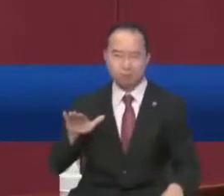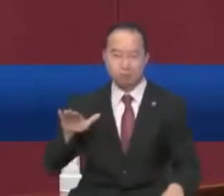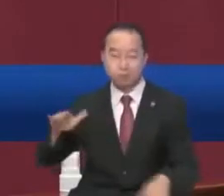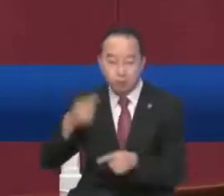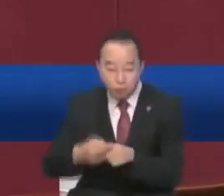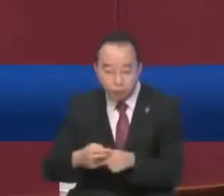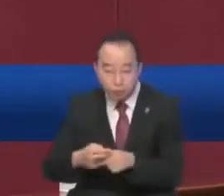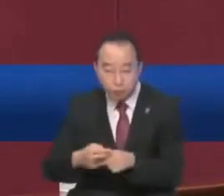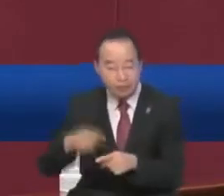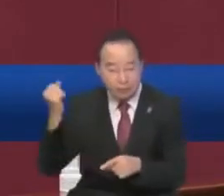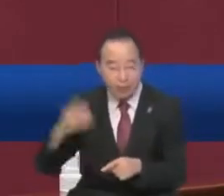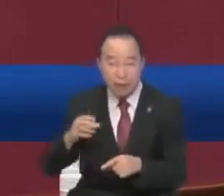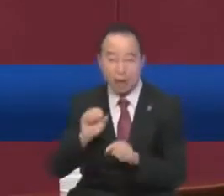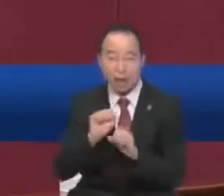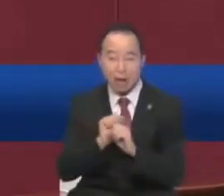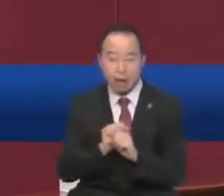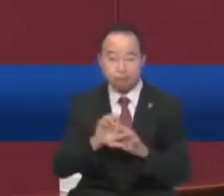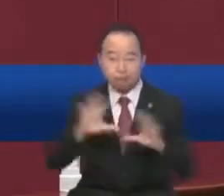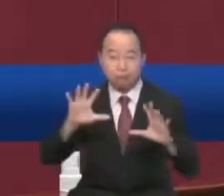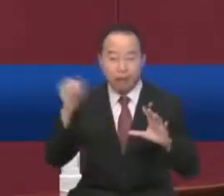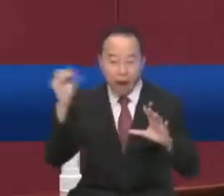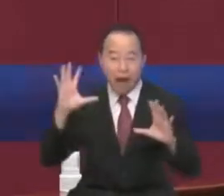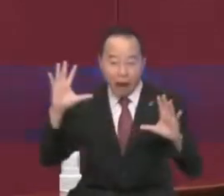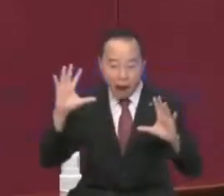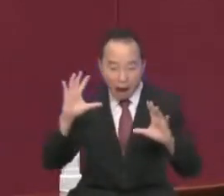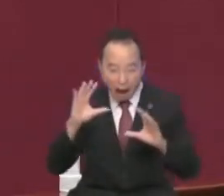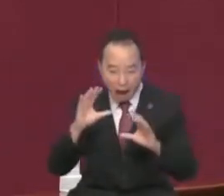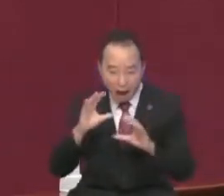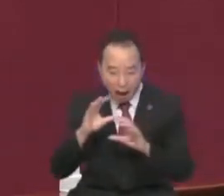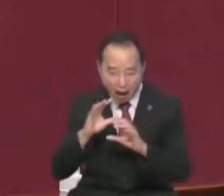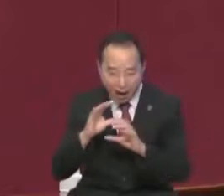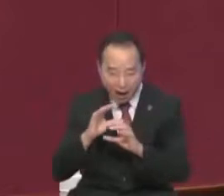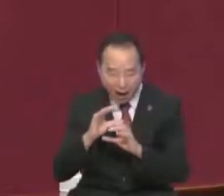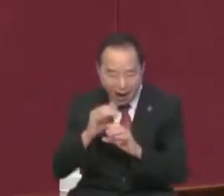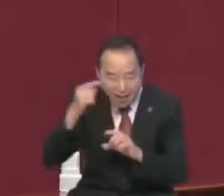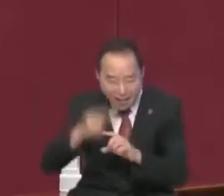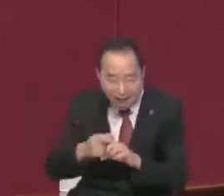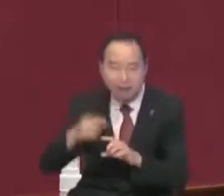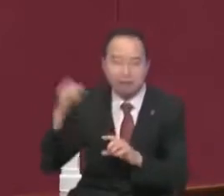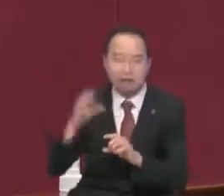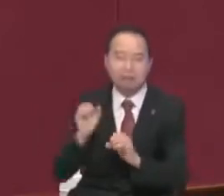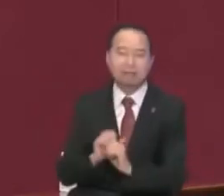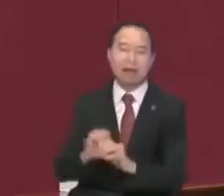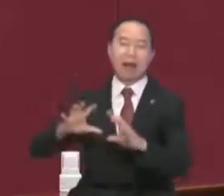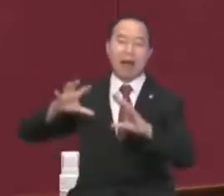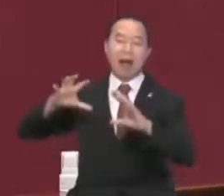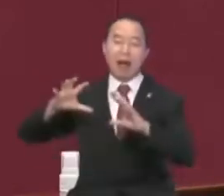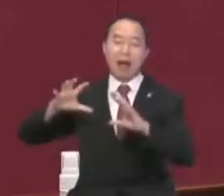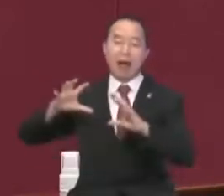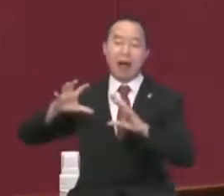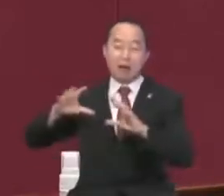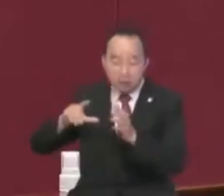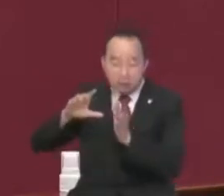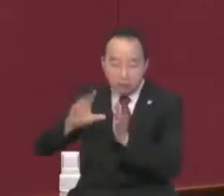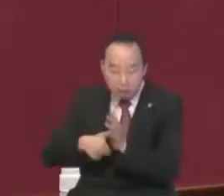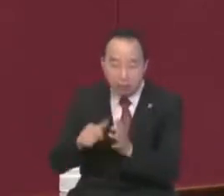달째, 한 달만 더 버티면, 한 고비만 더 넘으면 되겠지 생각했던 시민들은 지쳐가고